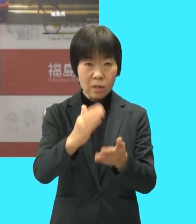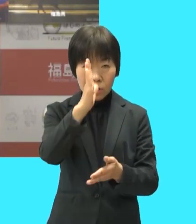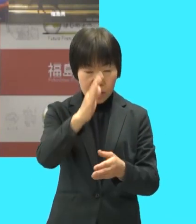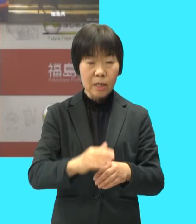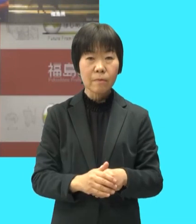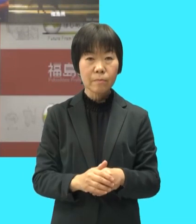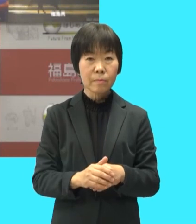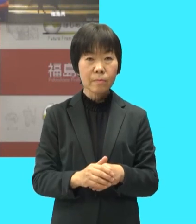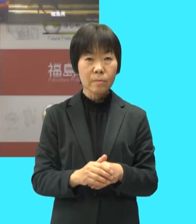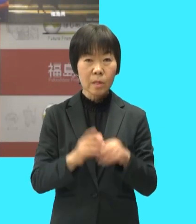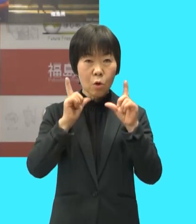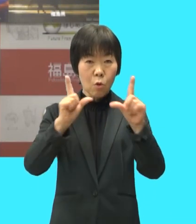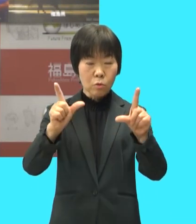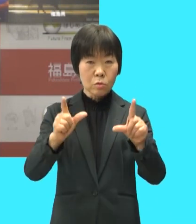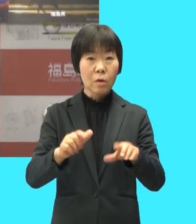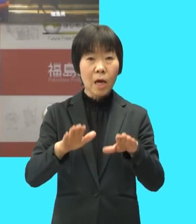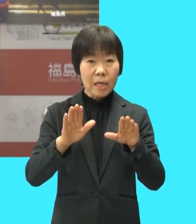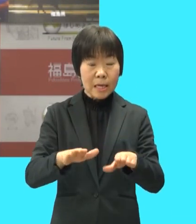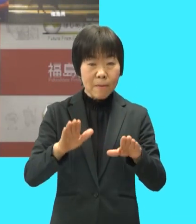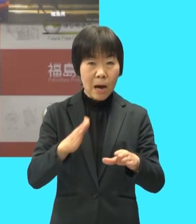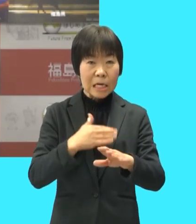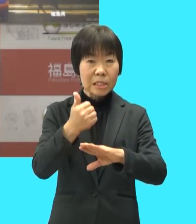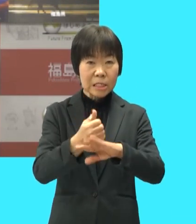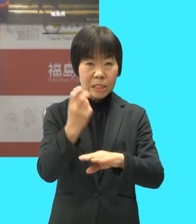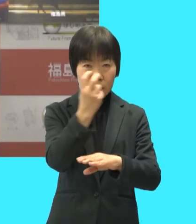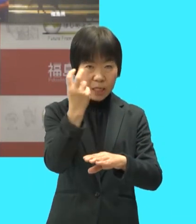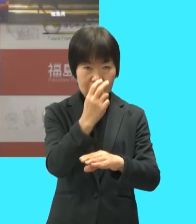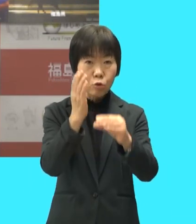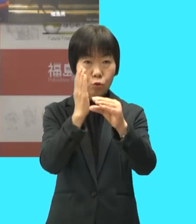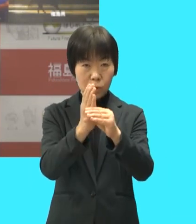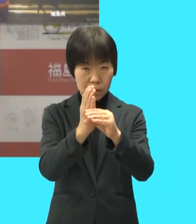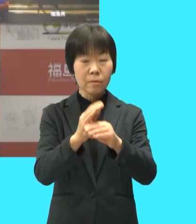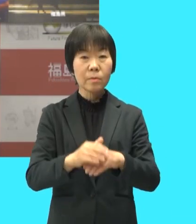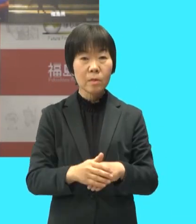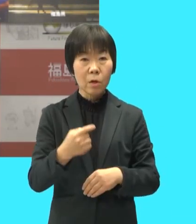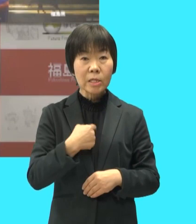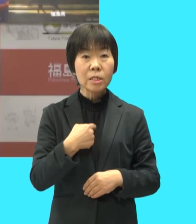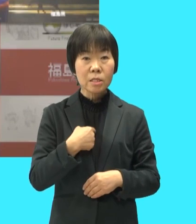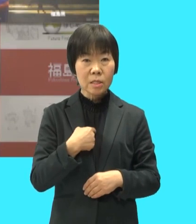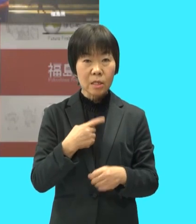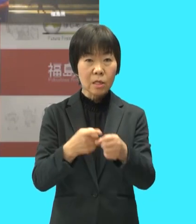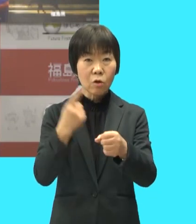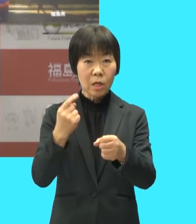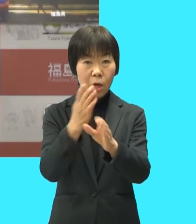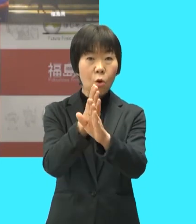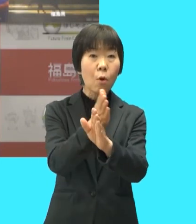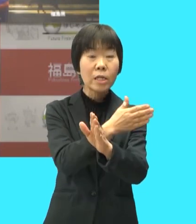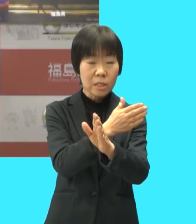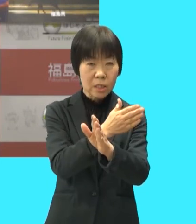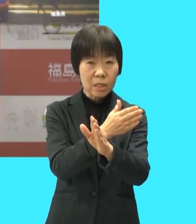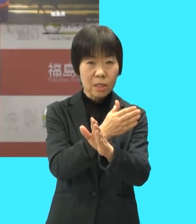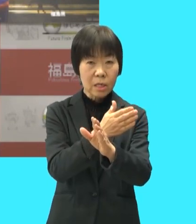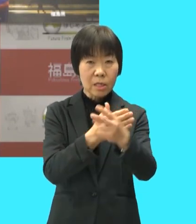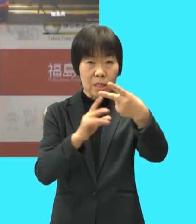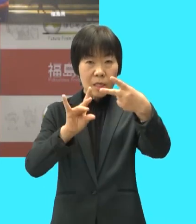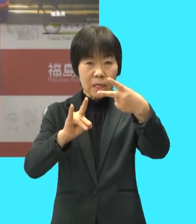ください。 まさに今知事査定の真っ最中であります。私自身昨年後半に2